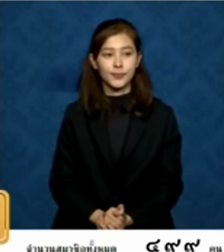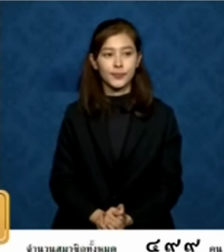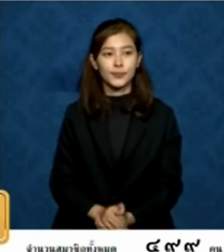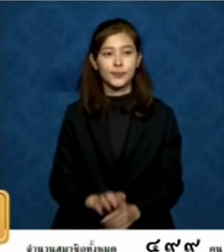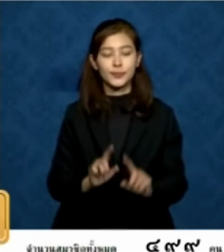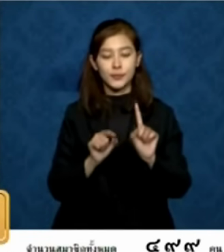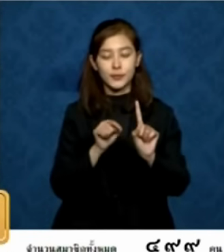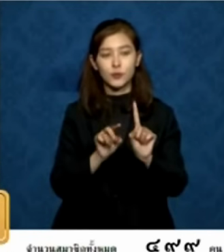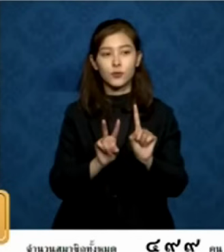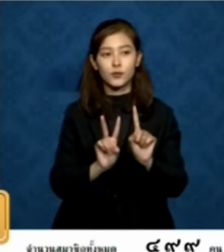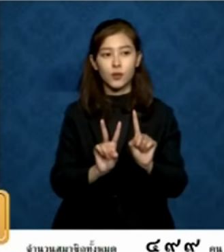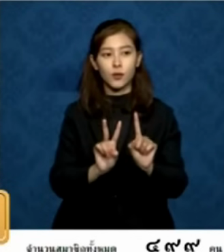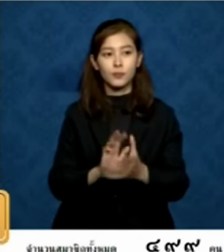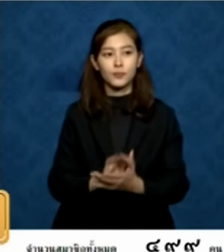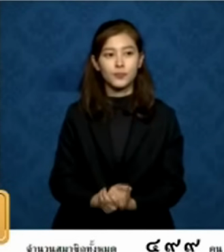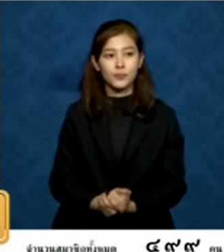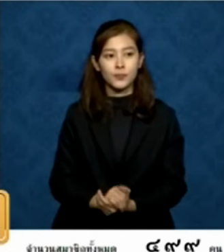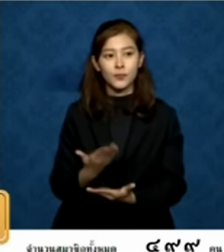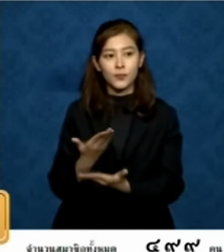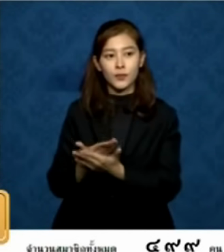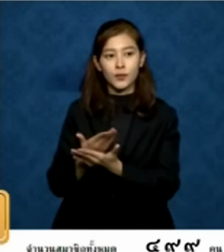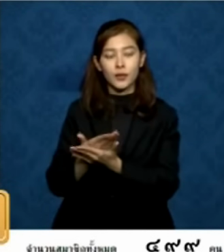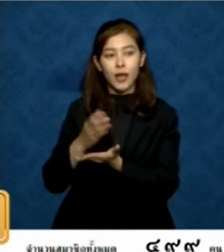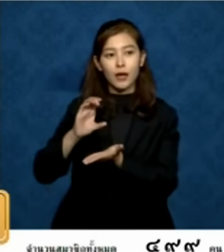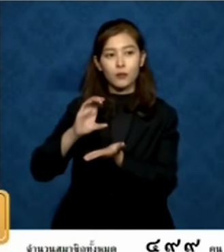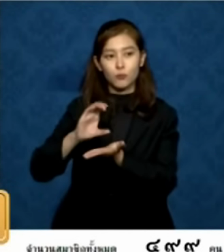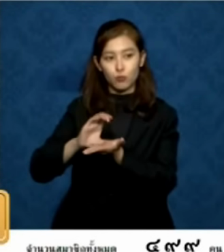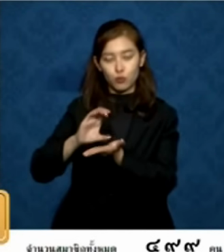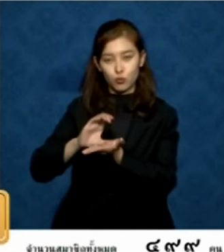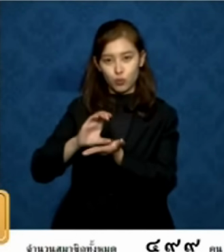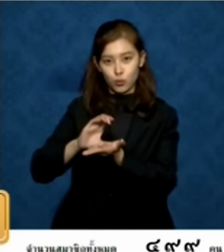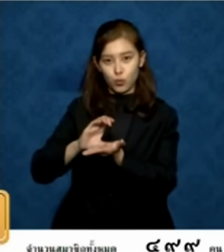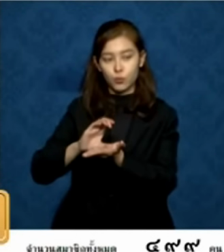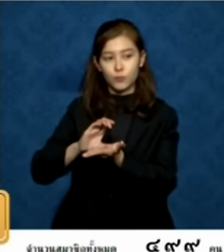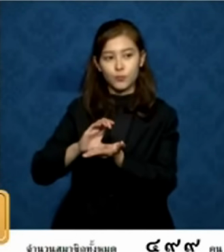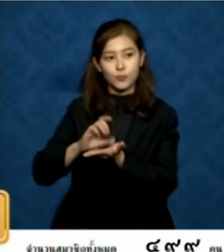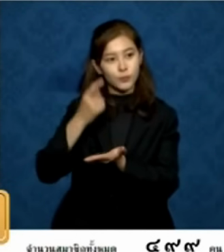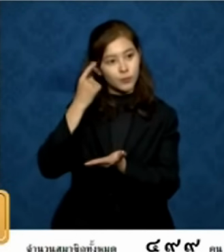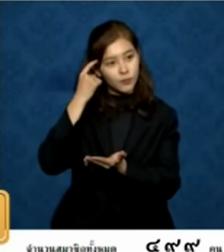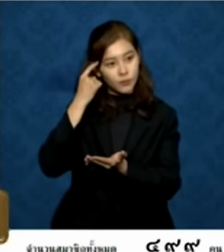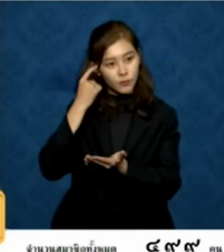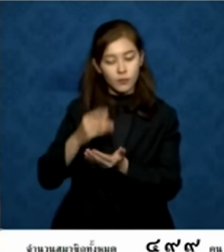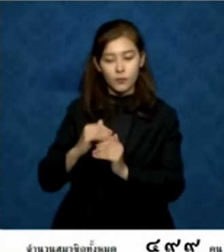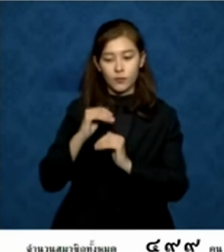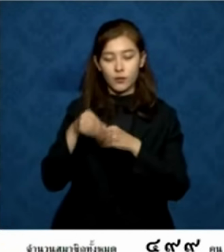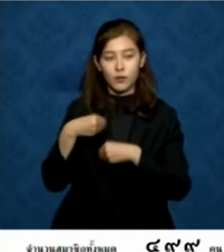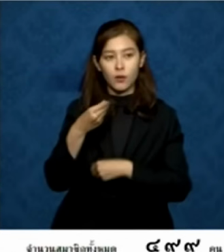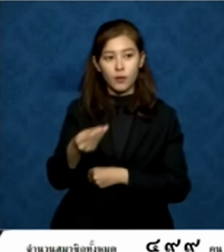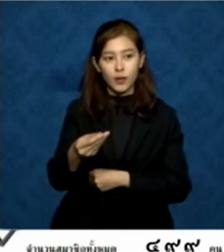1.2 งบประมาณรายจ่ายของหน่วยรับงบประมาณรัฐบาลกำหนดไว้จำนวน